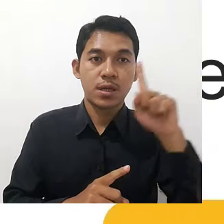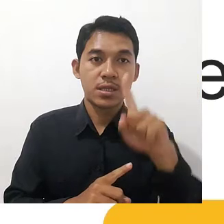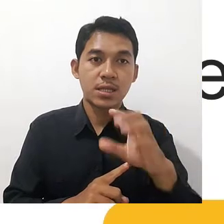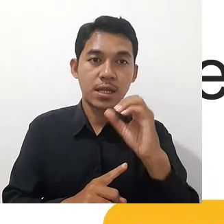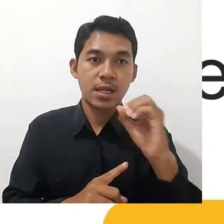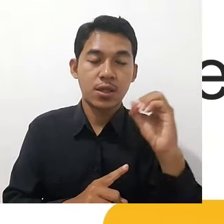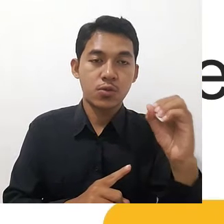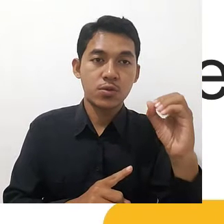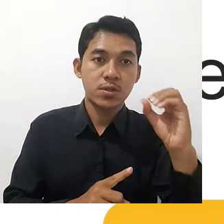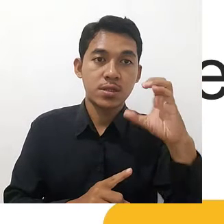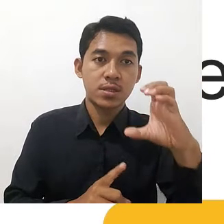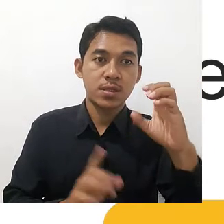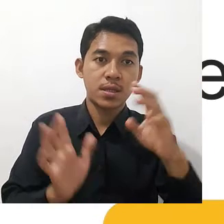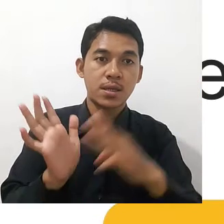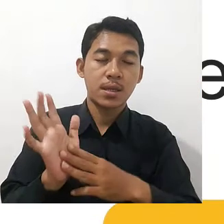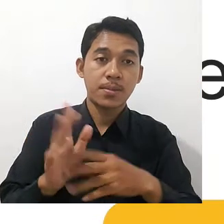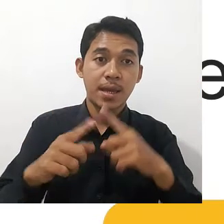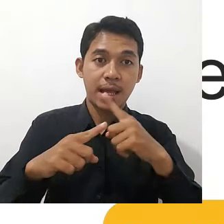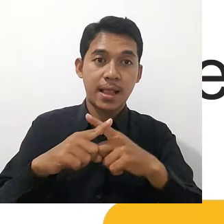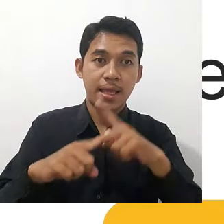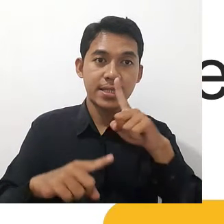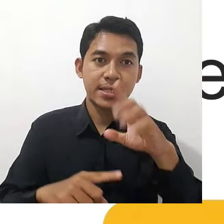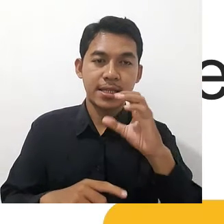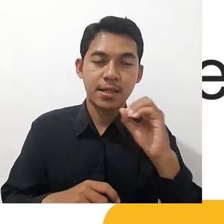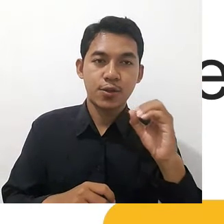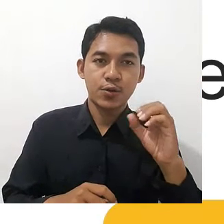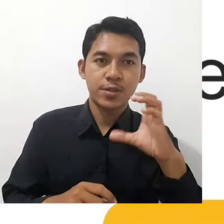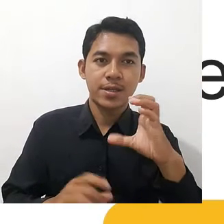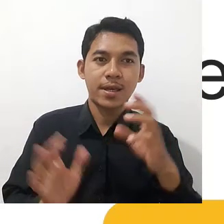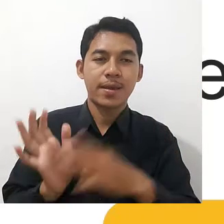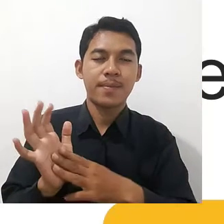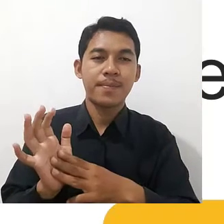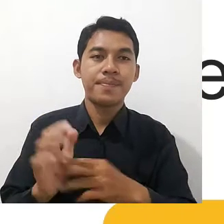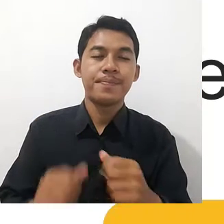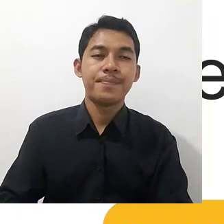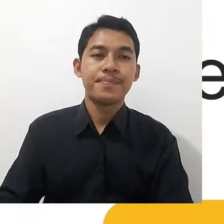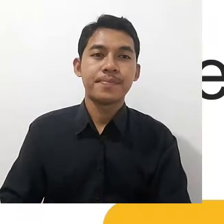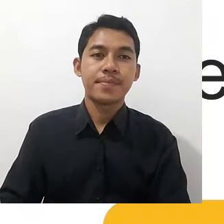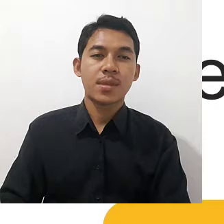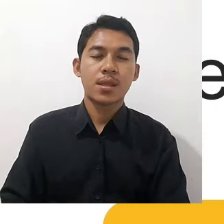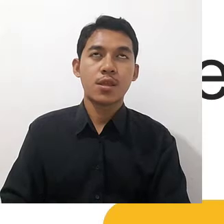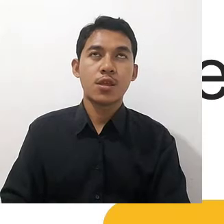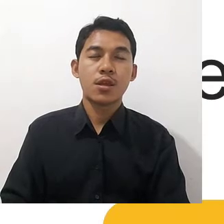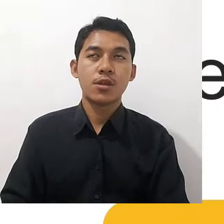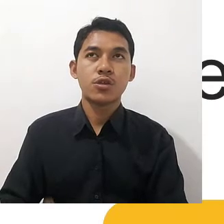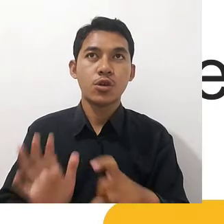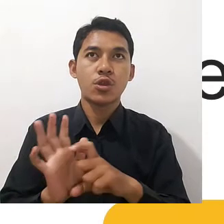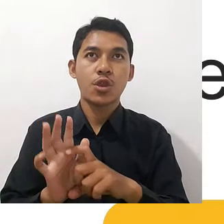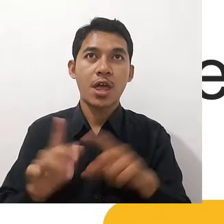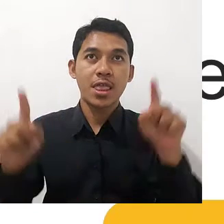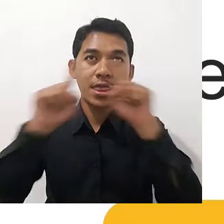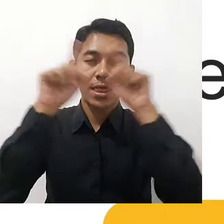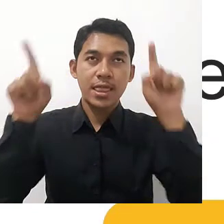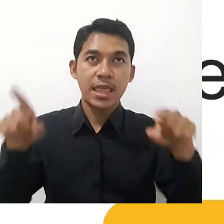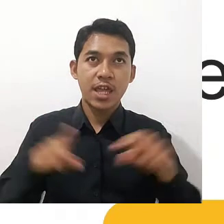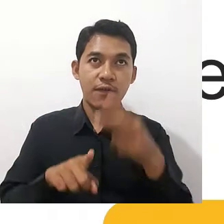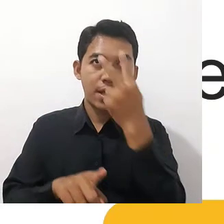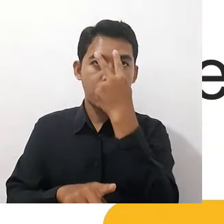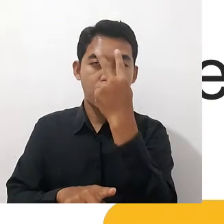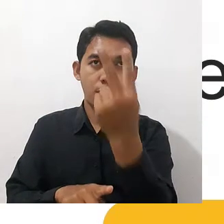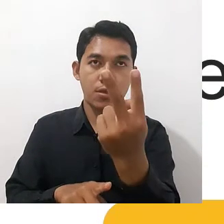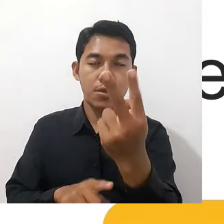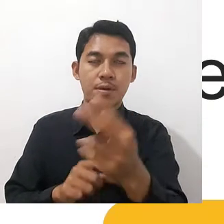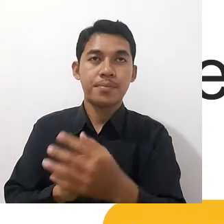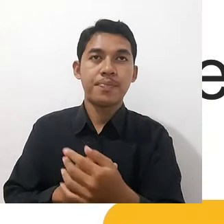100 cm kali 50 cm gitu tuh misalkan. Nah, contoh lain itu ada pada sistem televisi. Jadi di televisi analog dia